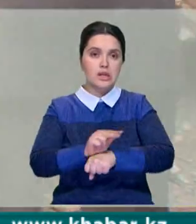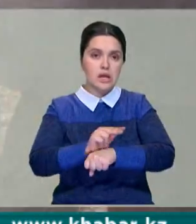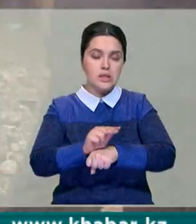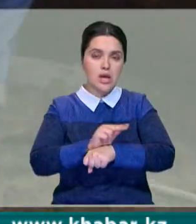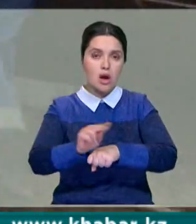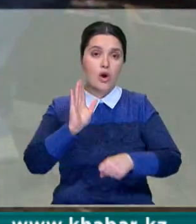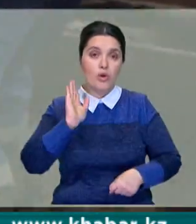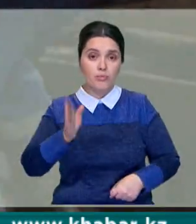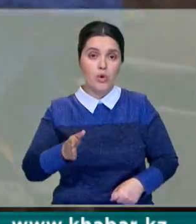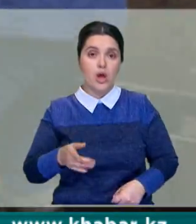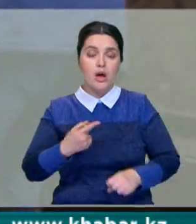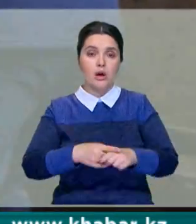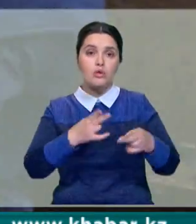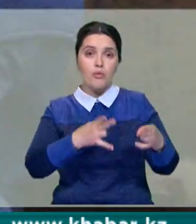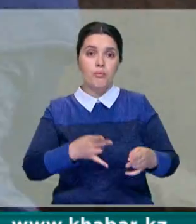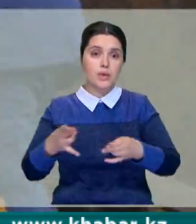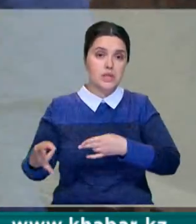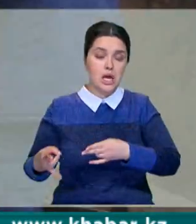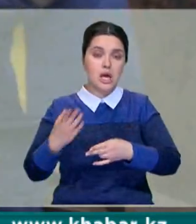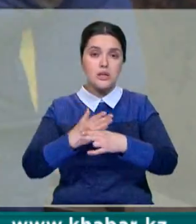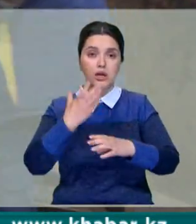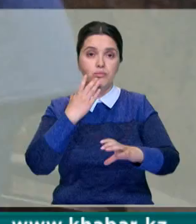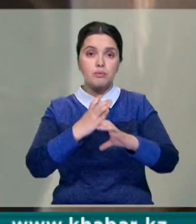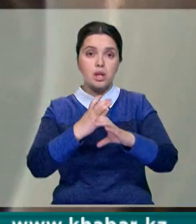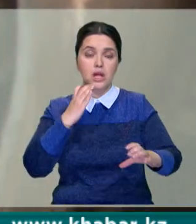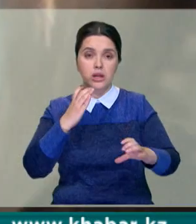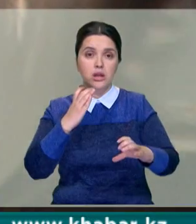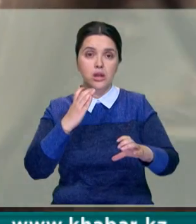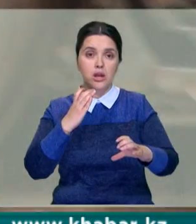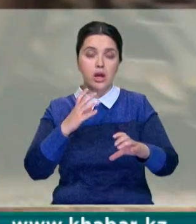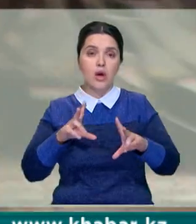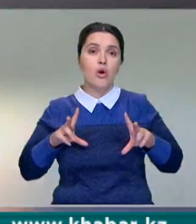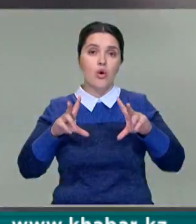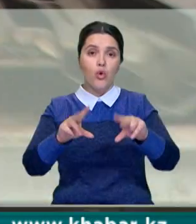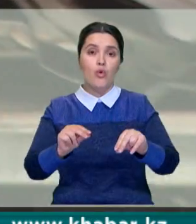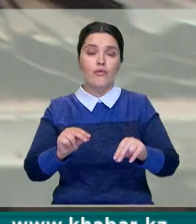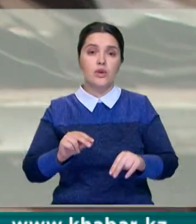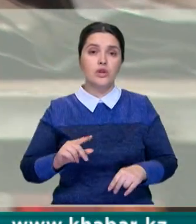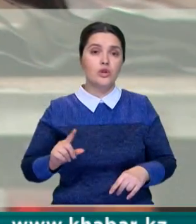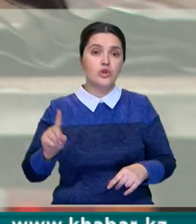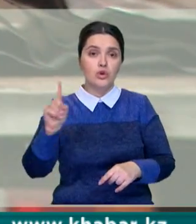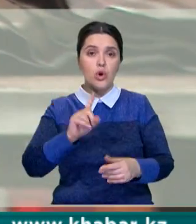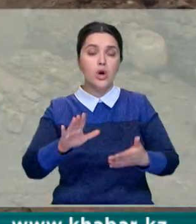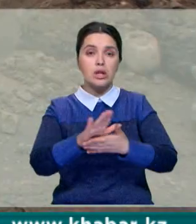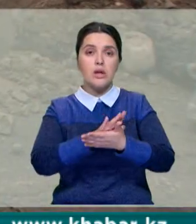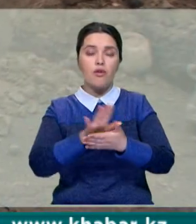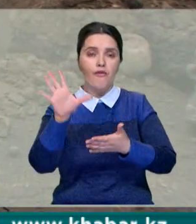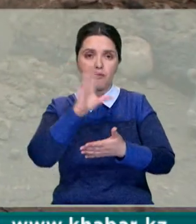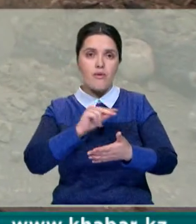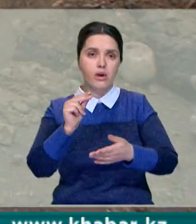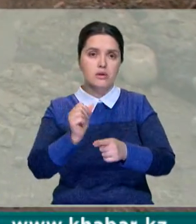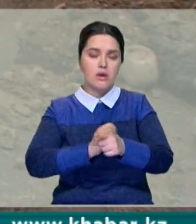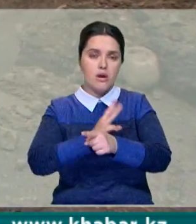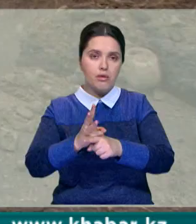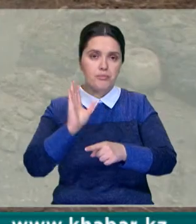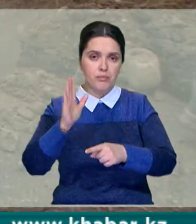сейчас здесь идут ремонтные работы. Что же касается пострадавших, в теплоэнергокомплексе уверили, что никто из пострадавших не